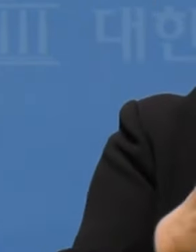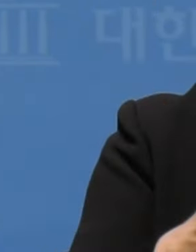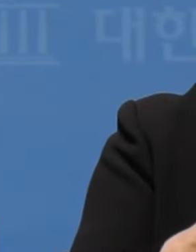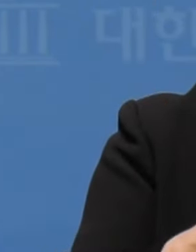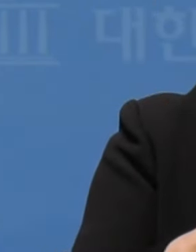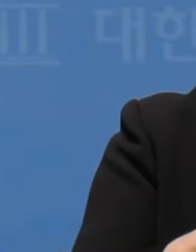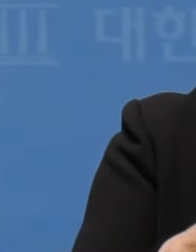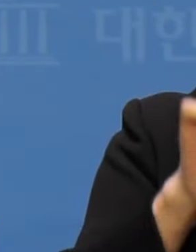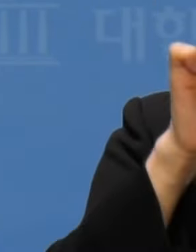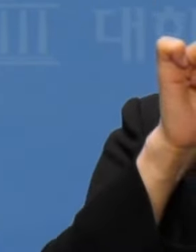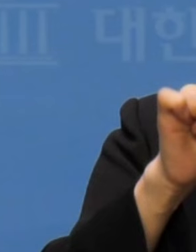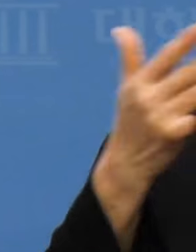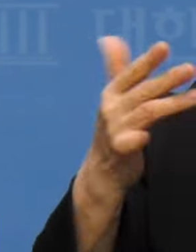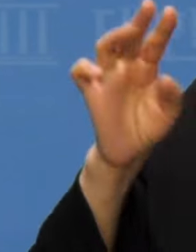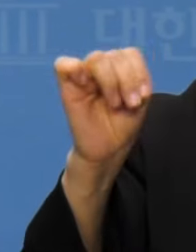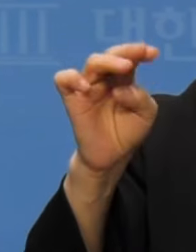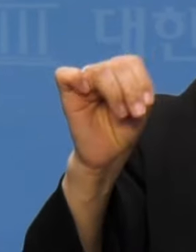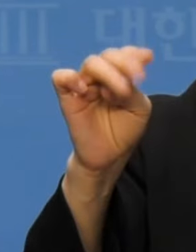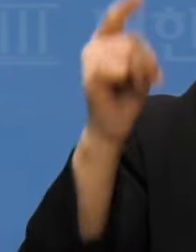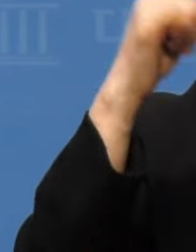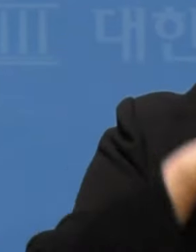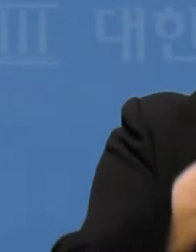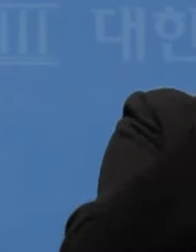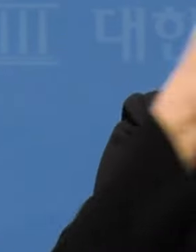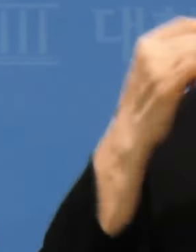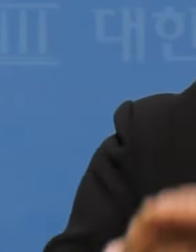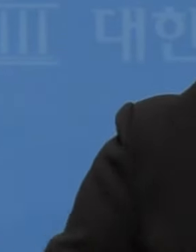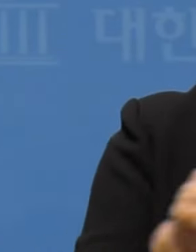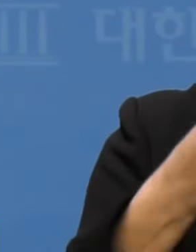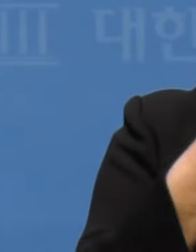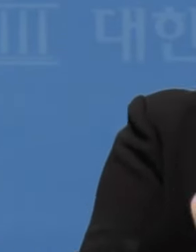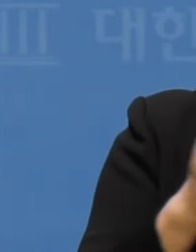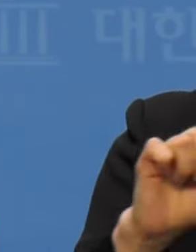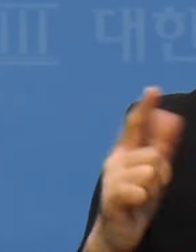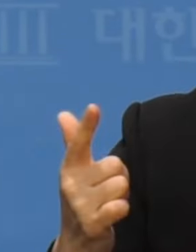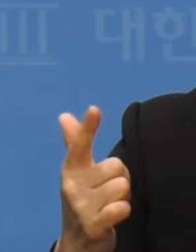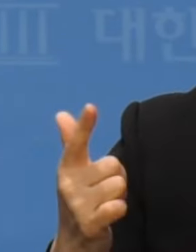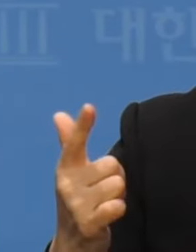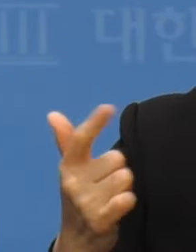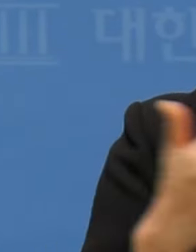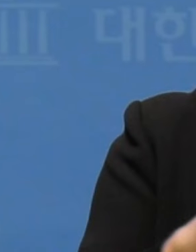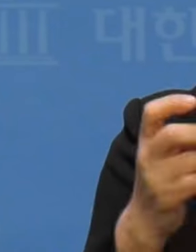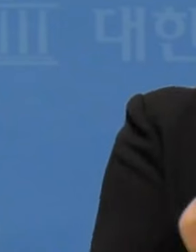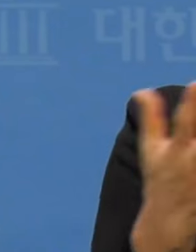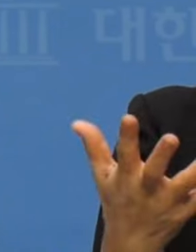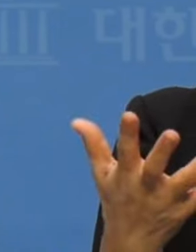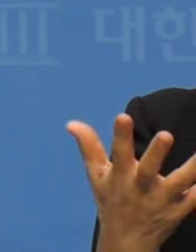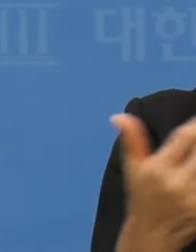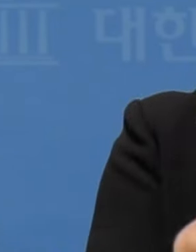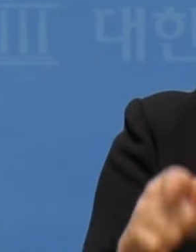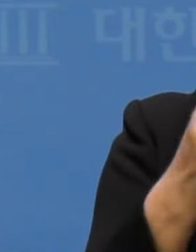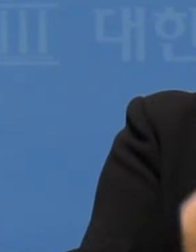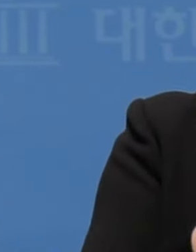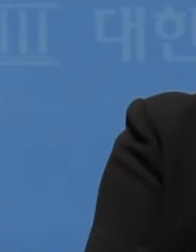1.8m 사회적 거리두기가 과학적인 근거에 기반해 결정된 것이 아니라 어쩌다 보니 그렇게